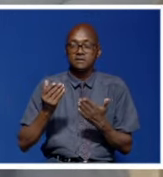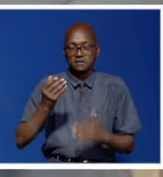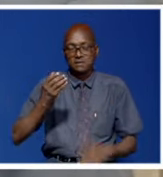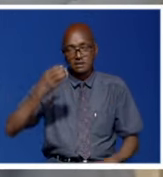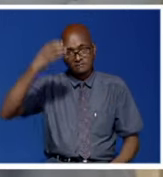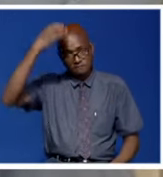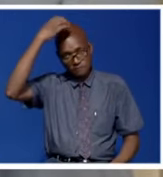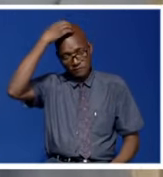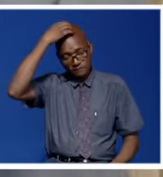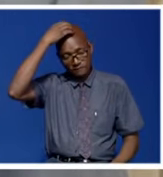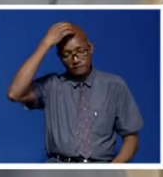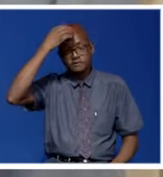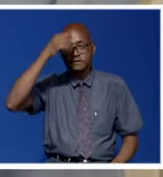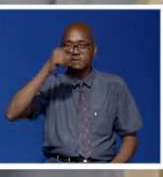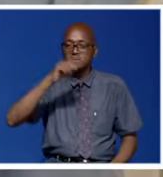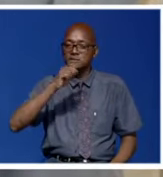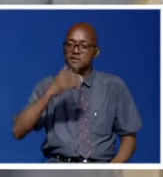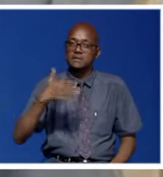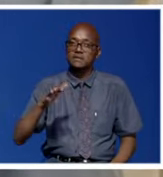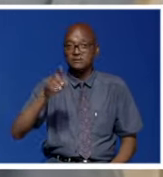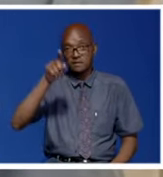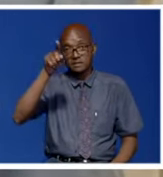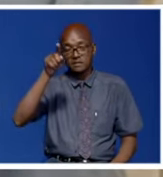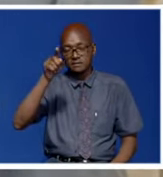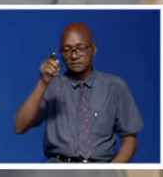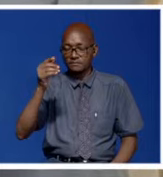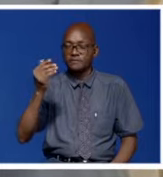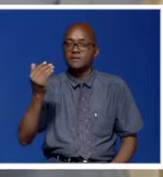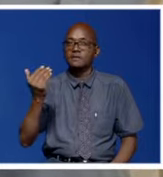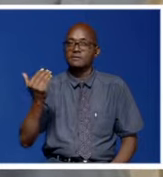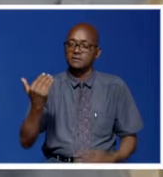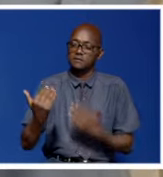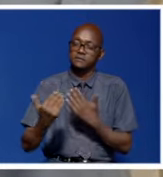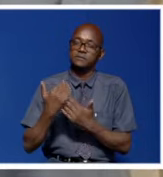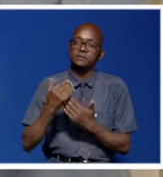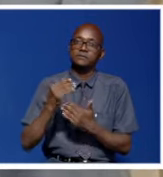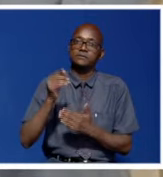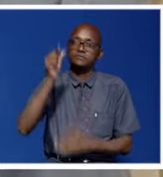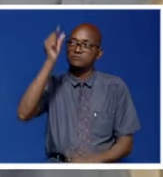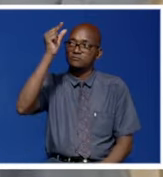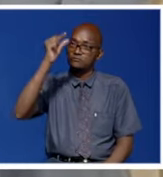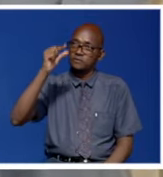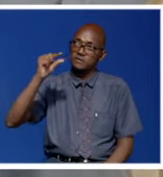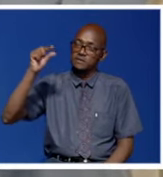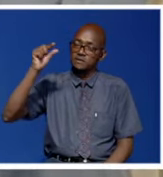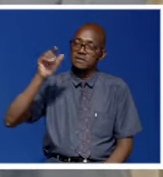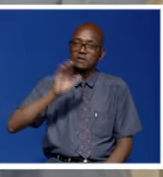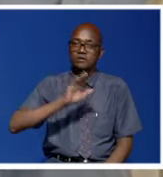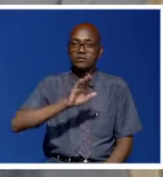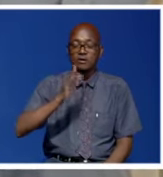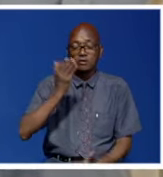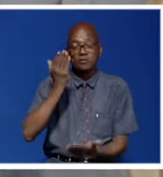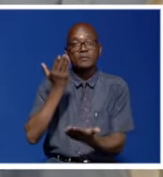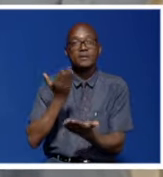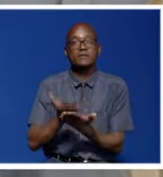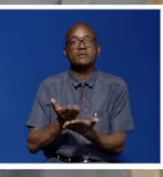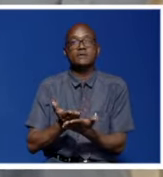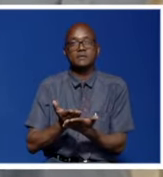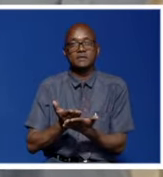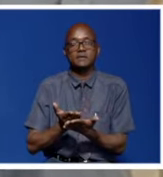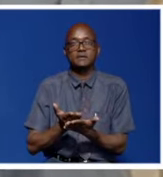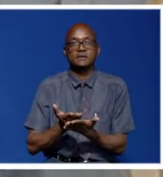Zanzibar imetujulisha kwamba mwezi umethibiti na wao wameuthibitisha na Mufti